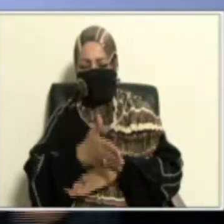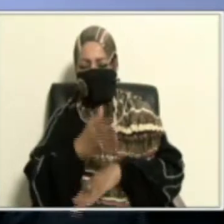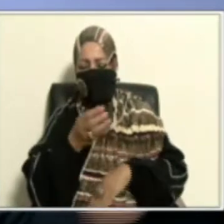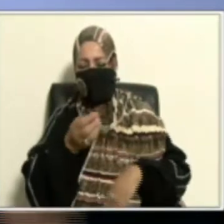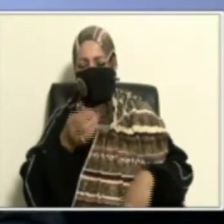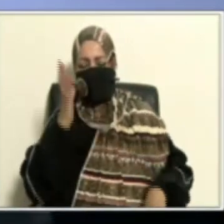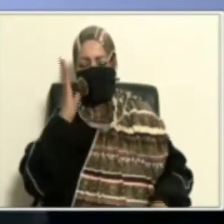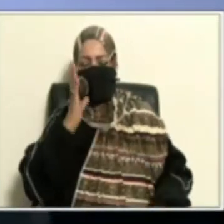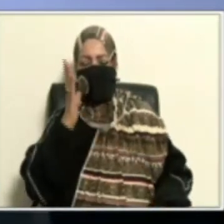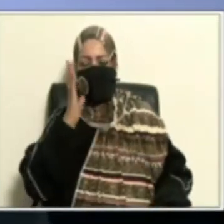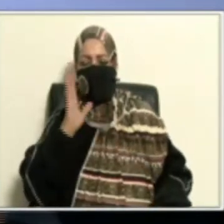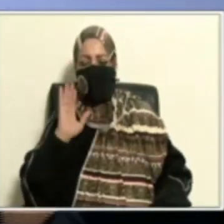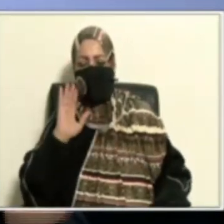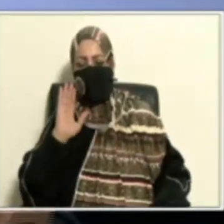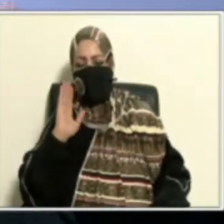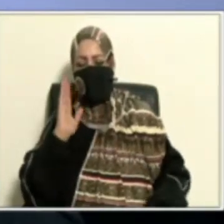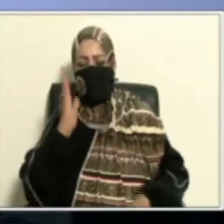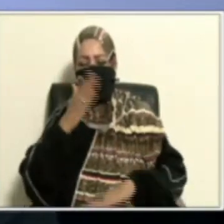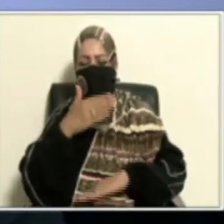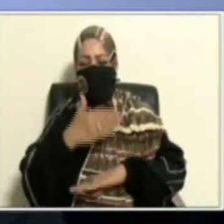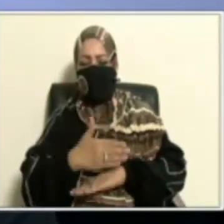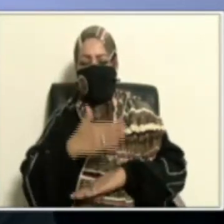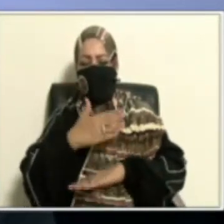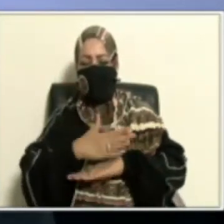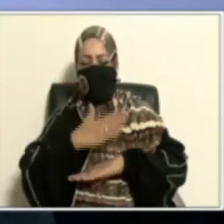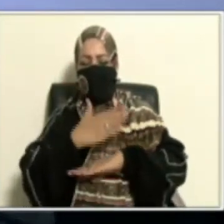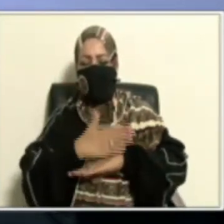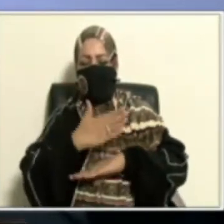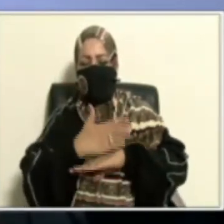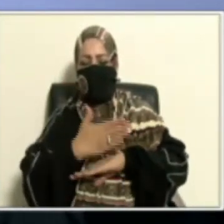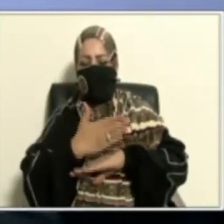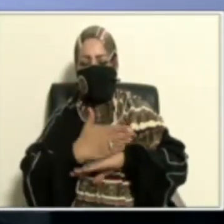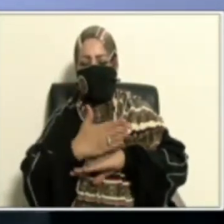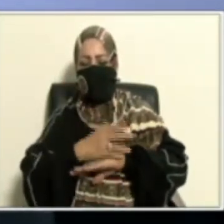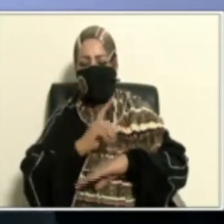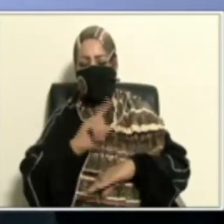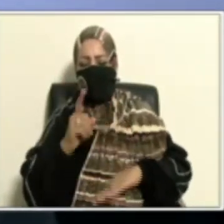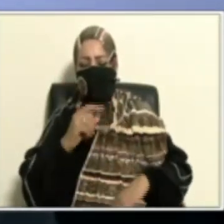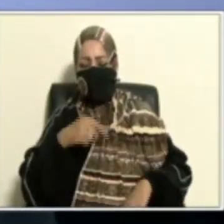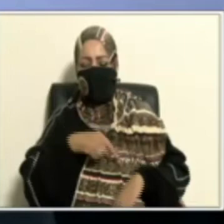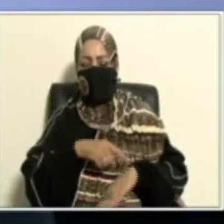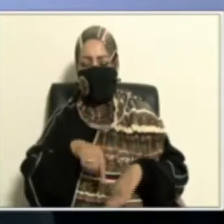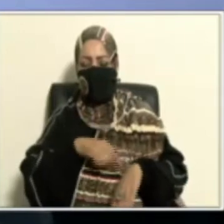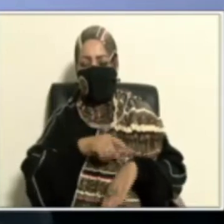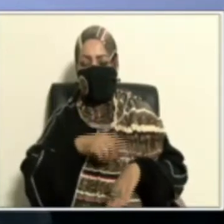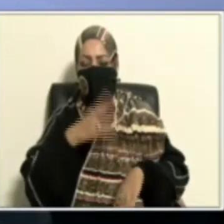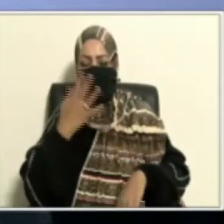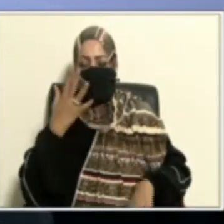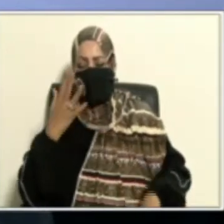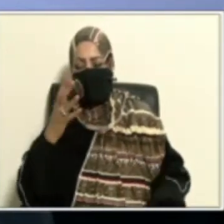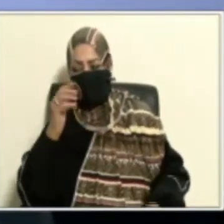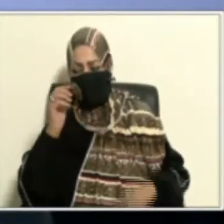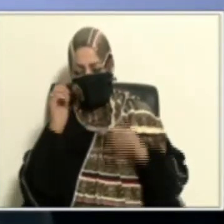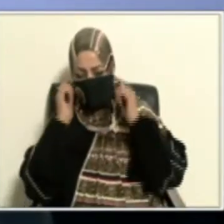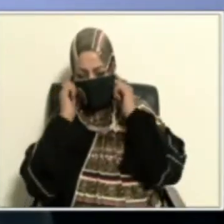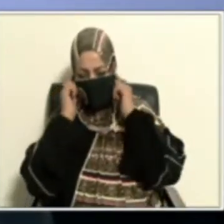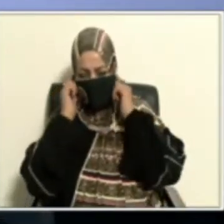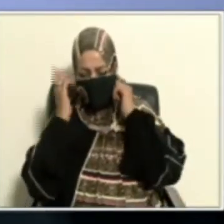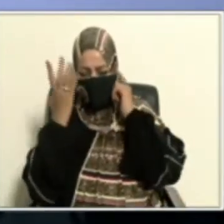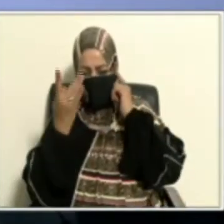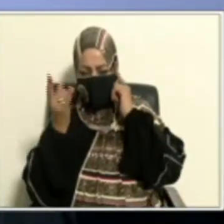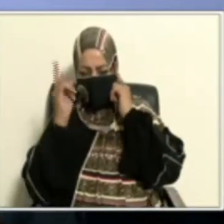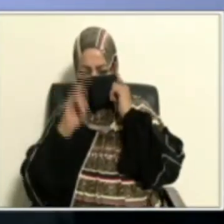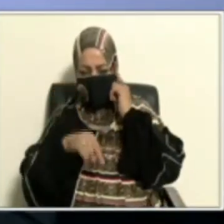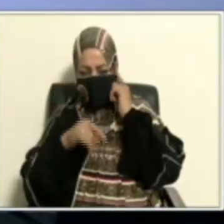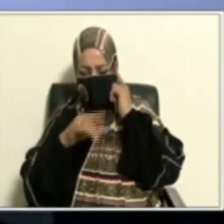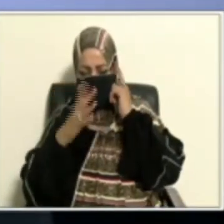غالب ليبيا أو 10 دقائق 5 دقائق أو حتى 10، فيجلس مباشرة ولا يصلي في مذهبنا.